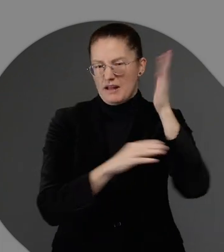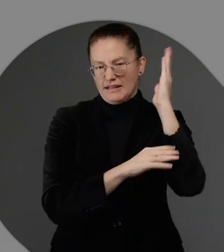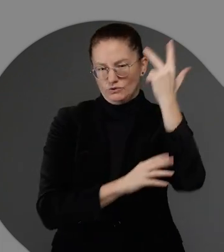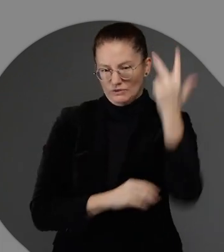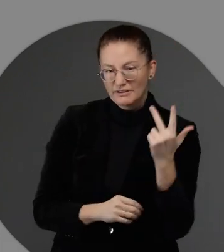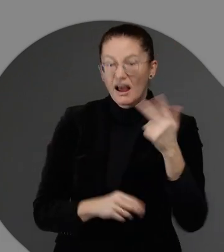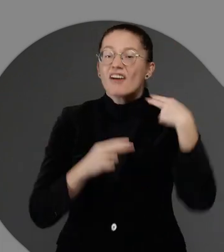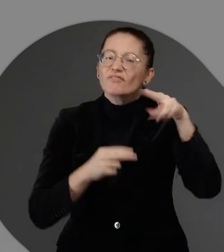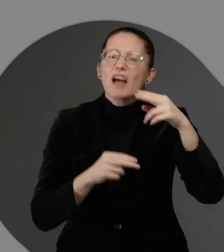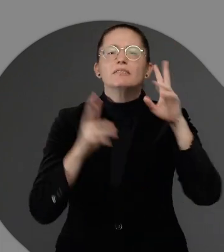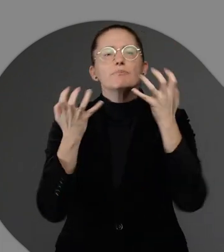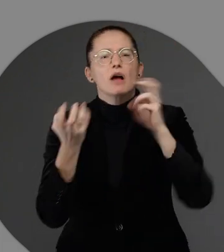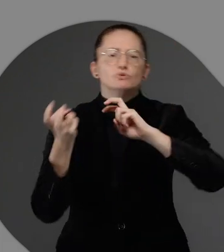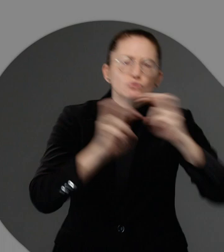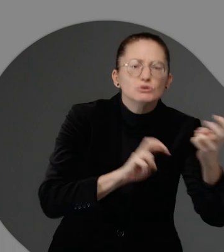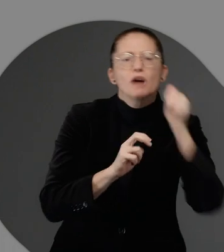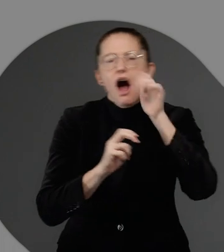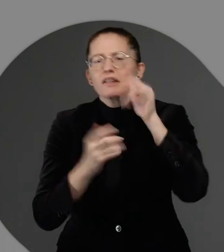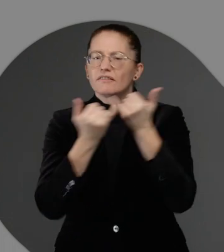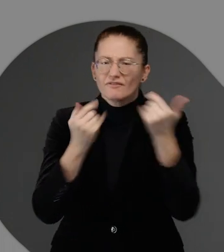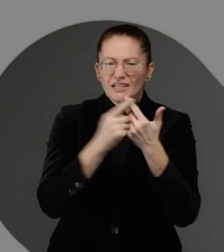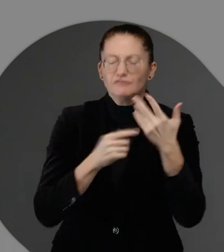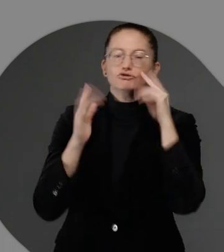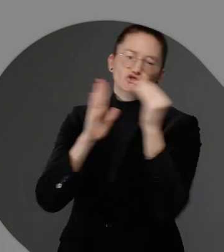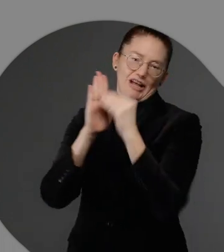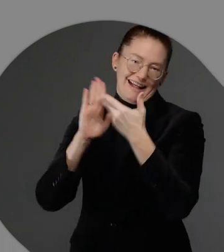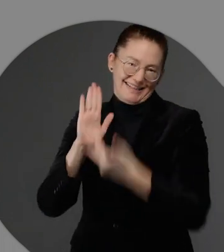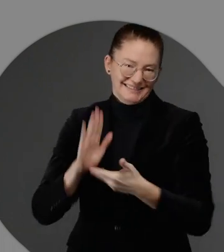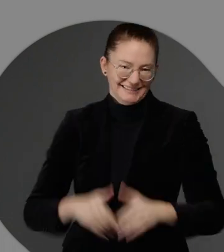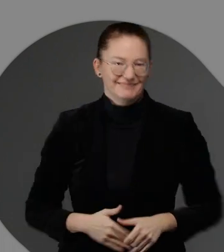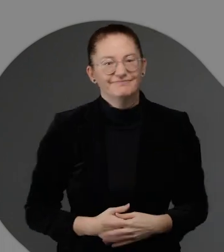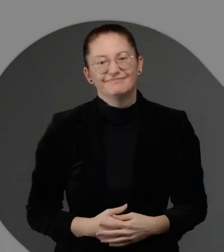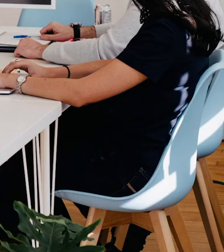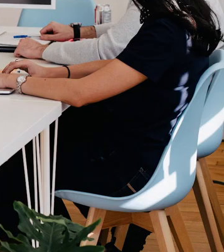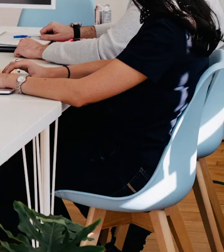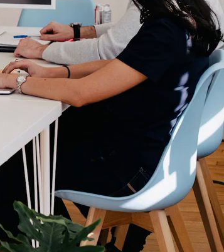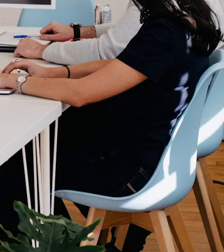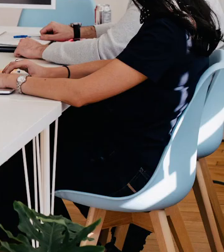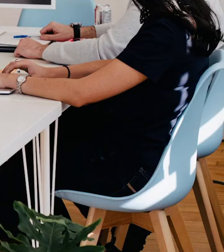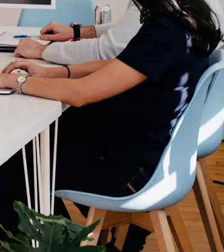Weitere Tipps und eine praktische Unterstützung im Projektalltag bietet die Checkliste.